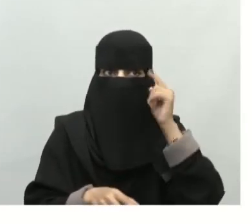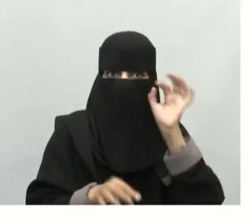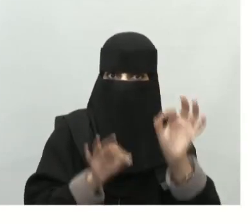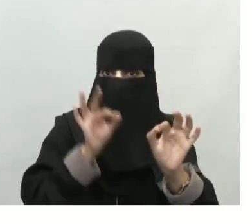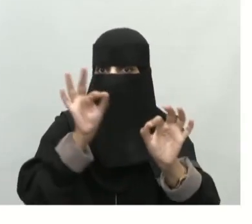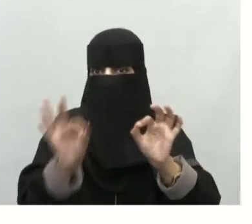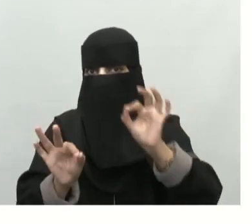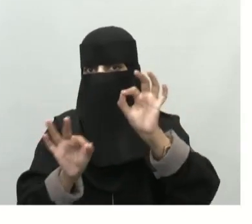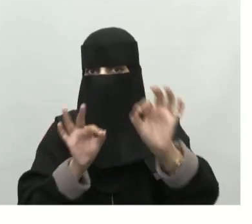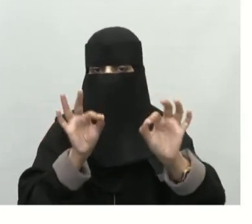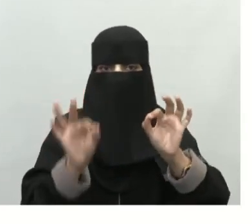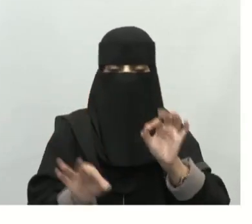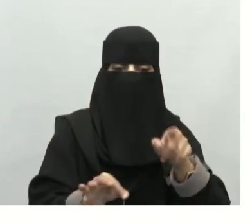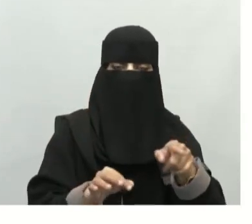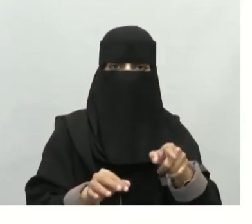حولها